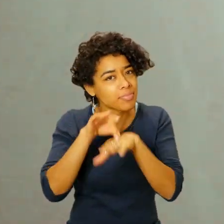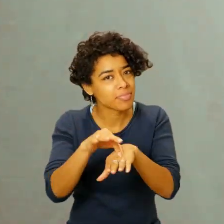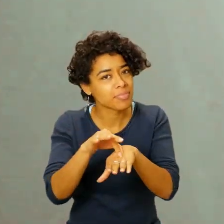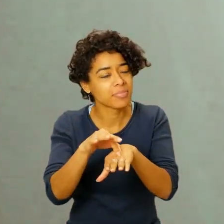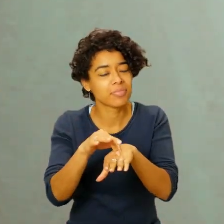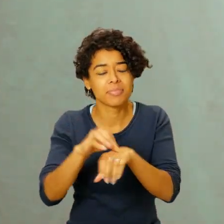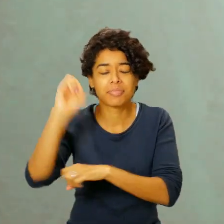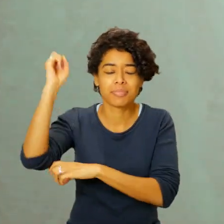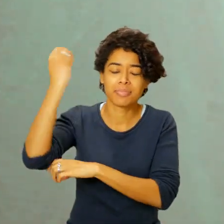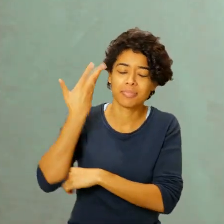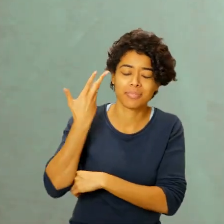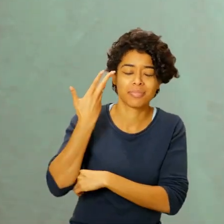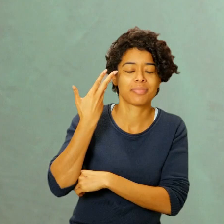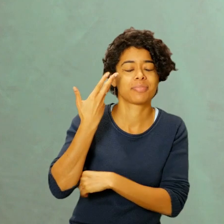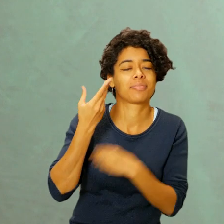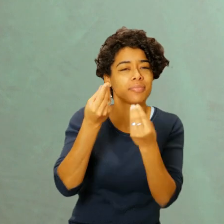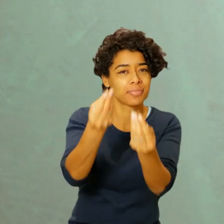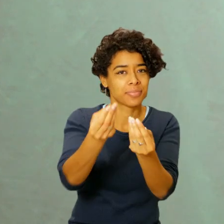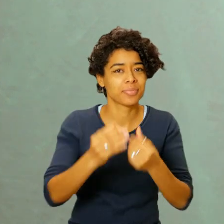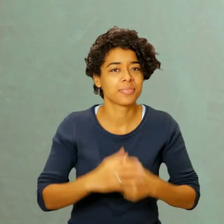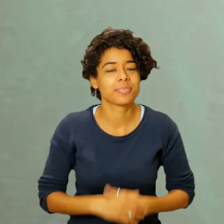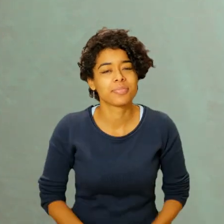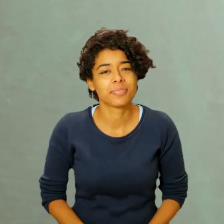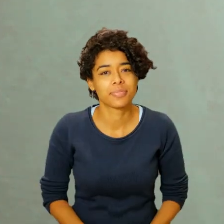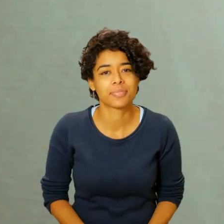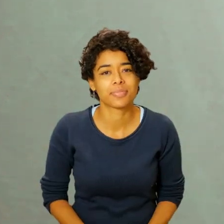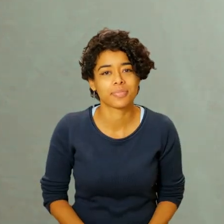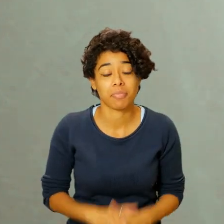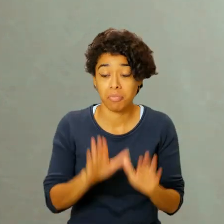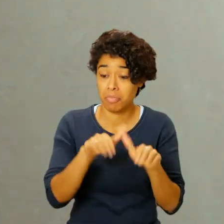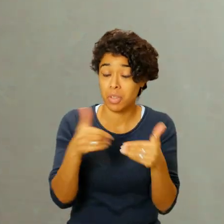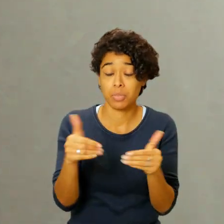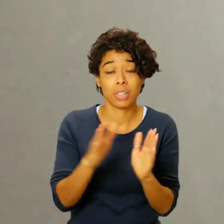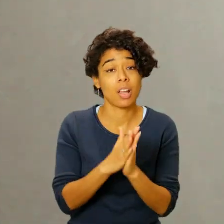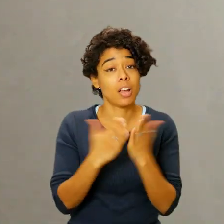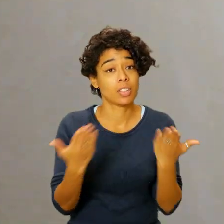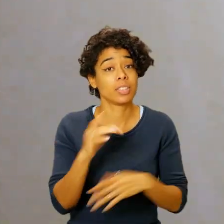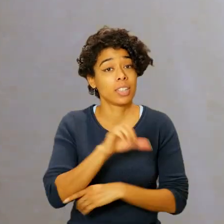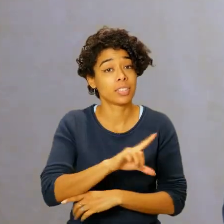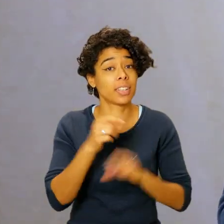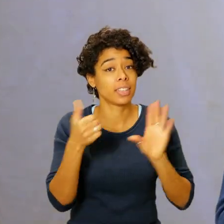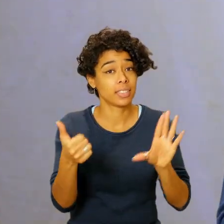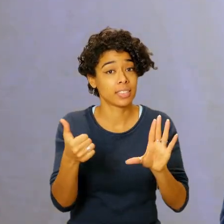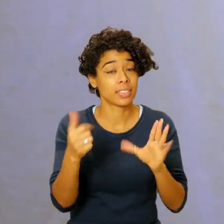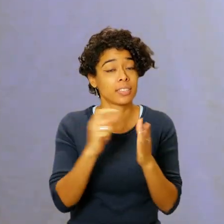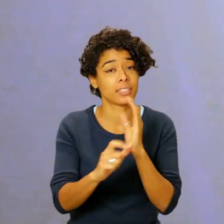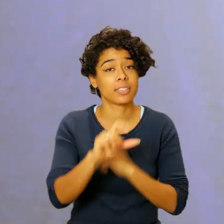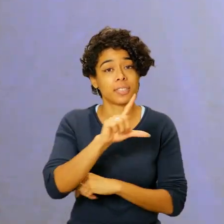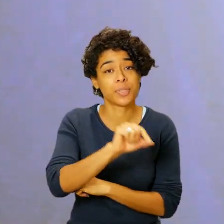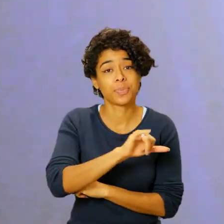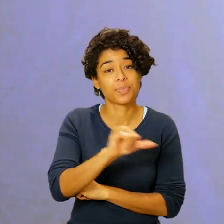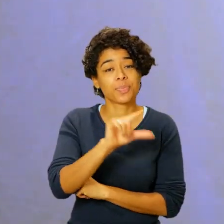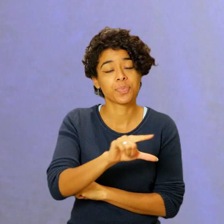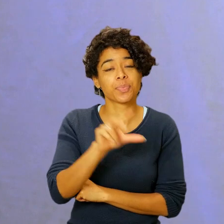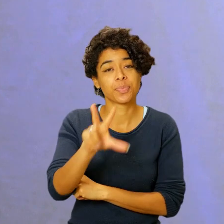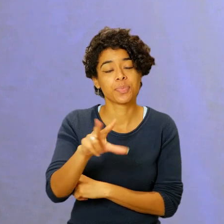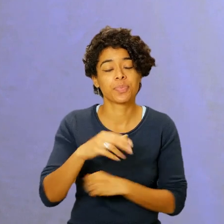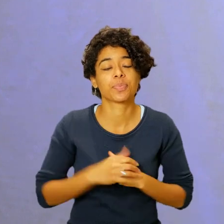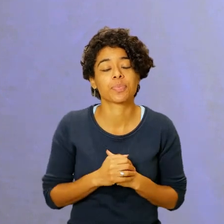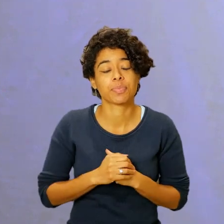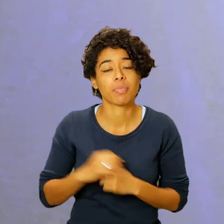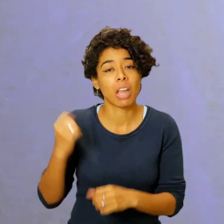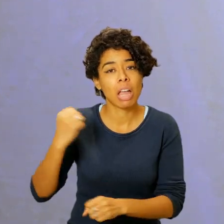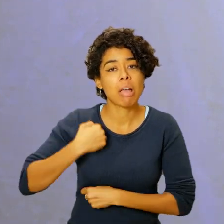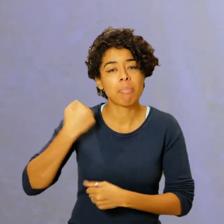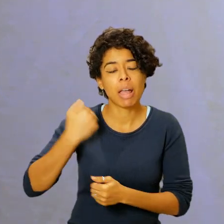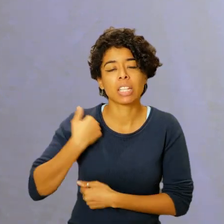dans sa grâce et par sa grâce. On est toujours dans Genèse 26, versets 20 à 23. Les bergers de Guérar querellèrent